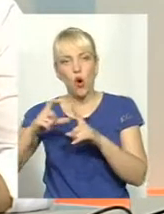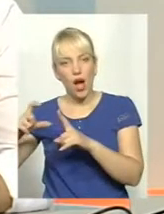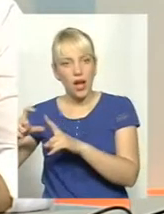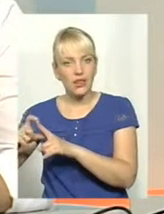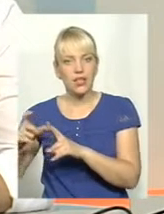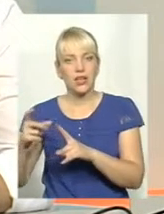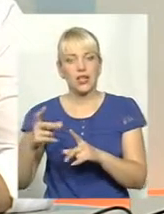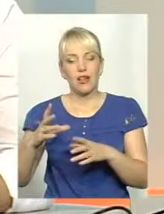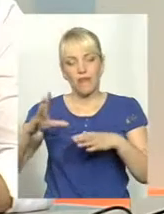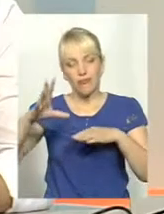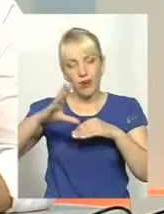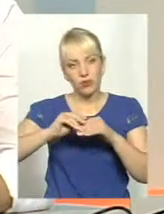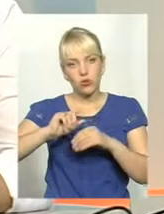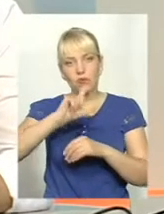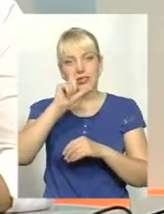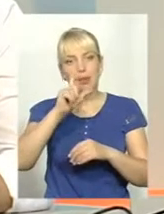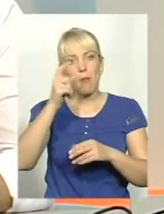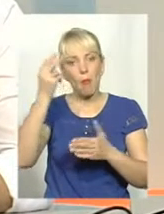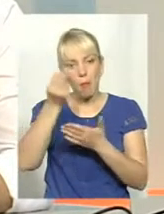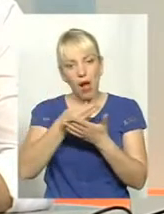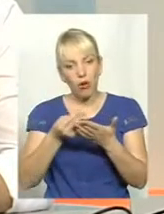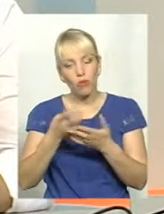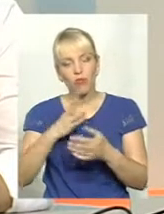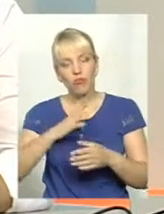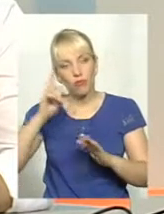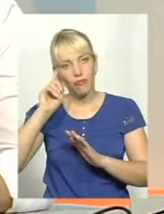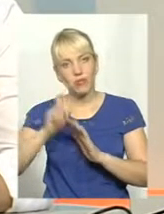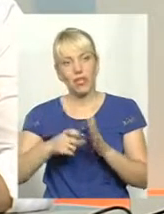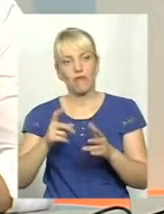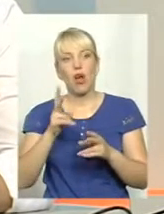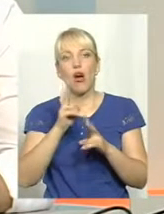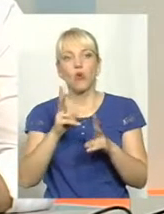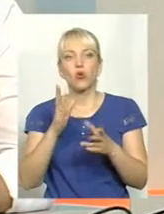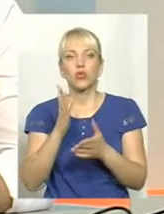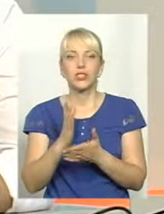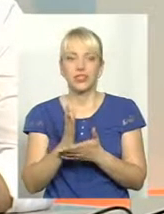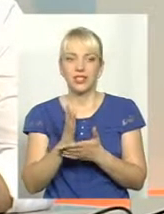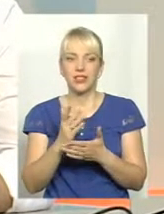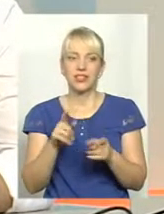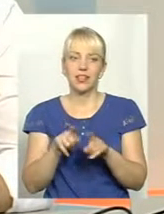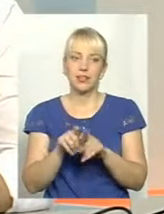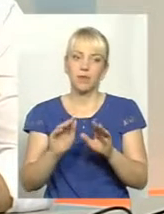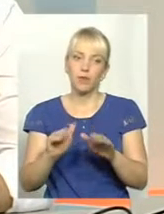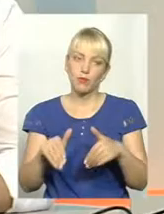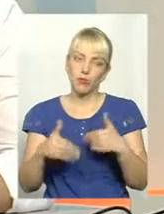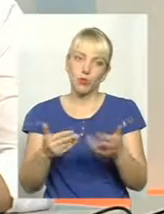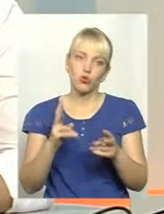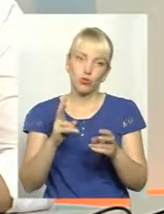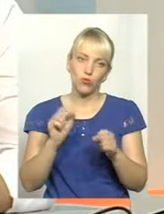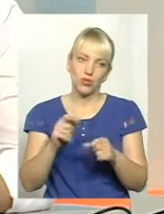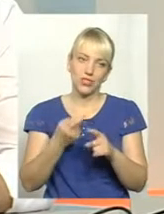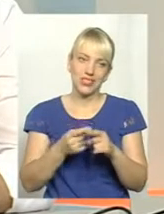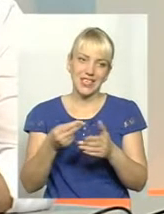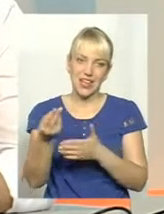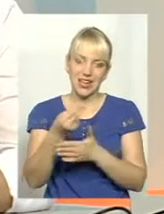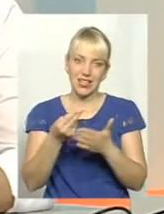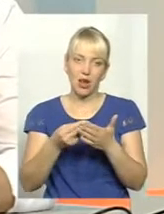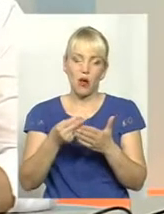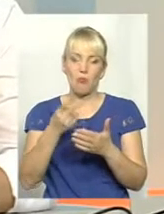які уособлюють собою якісь знаки. Ну, хоча не всі ж їх можуть читати. Тому я думаю, що оцей слоган в поєднанні